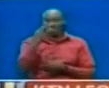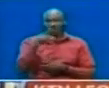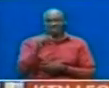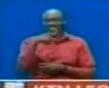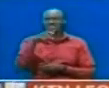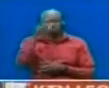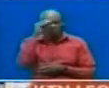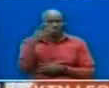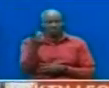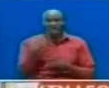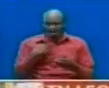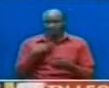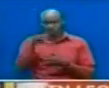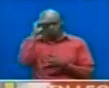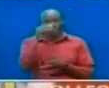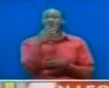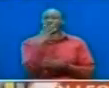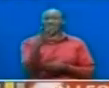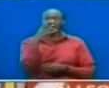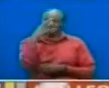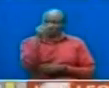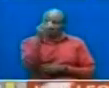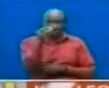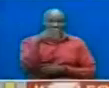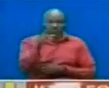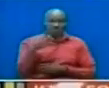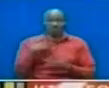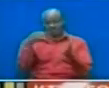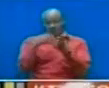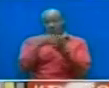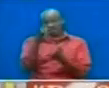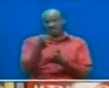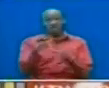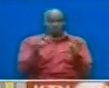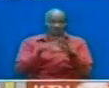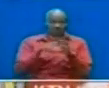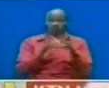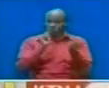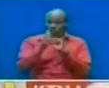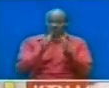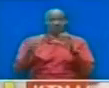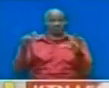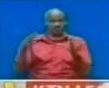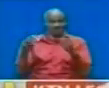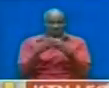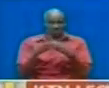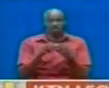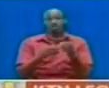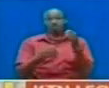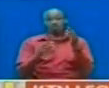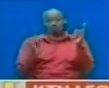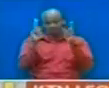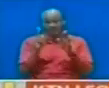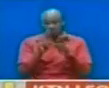Wanafunzi hawa ni baadhi tu ya wanafunzi 450 ambao wamejumuika hapa kwa mashindano ya hisabati yaitwayo Universal